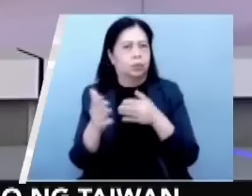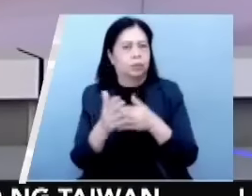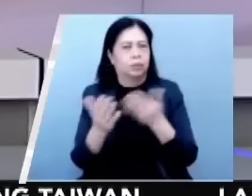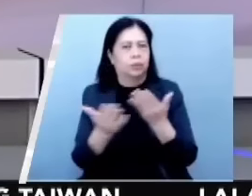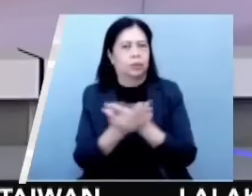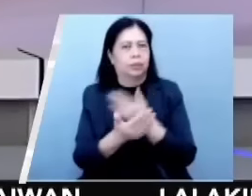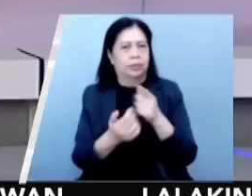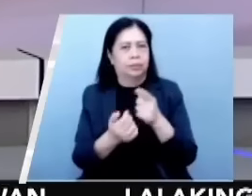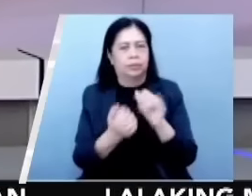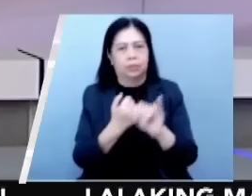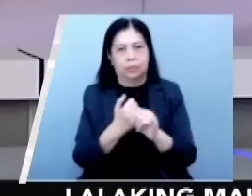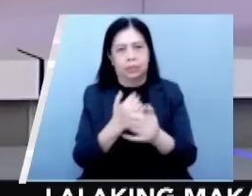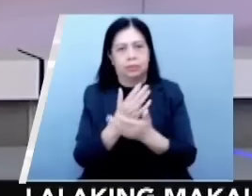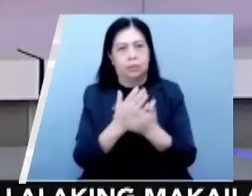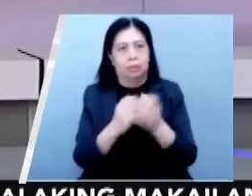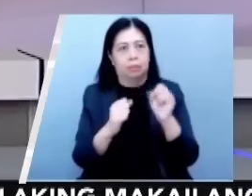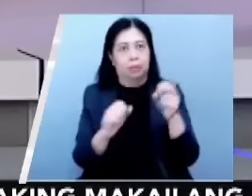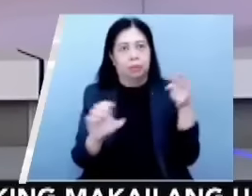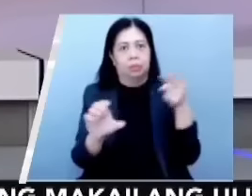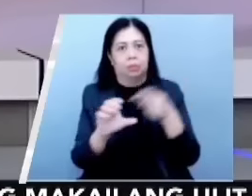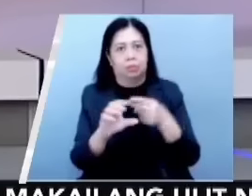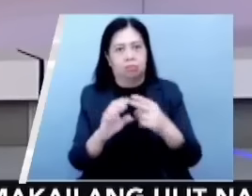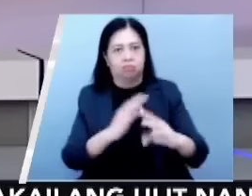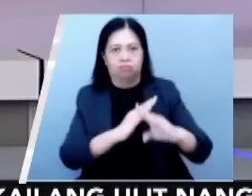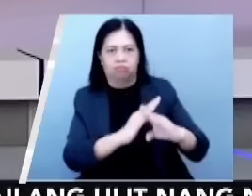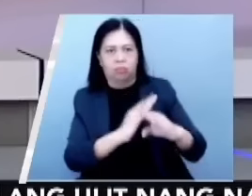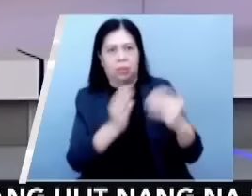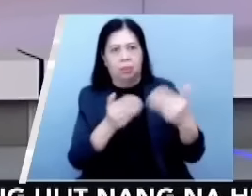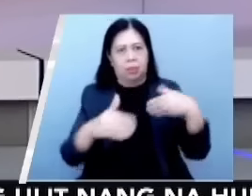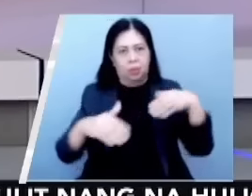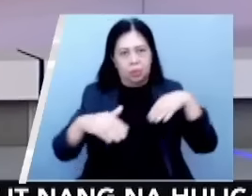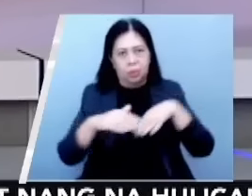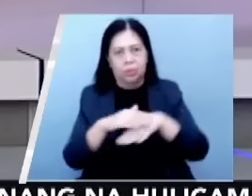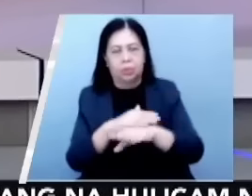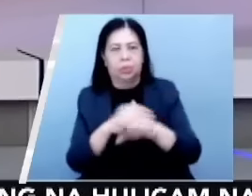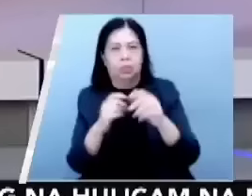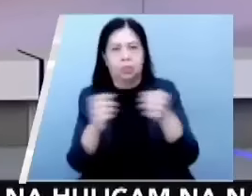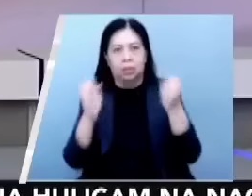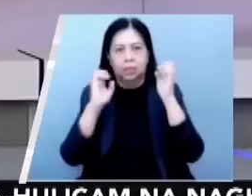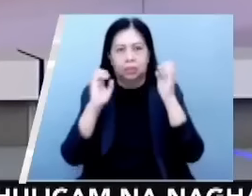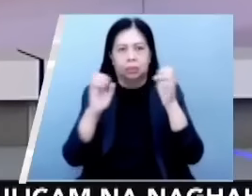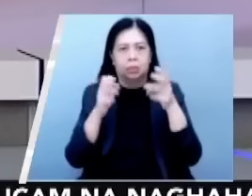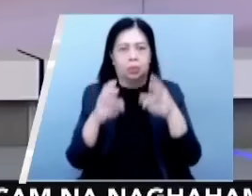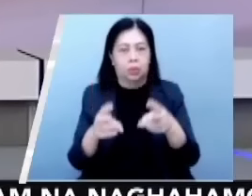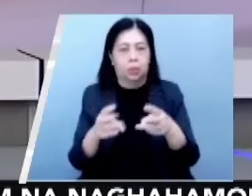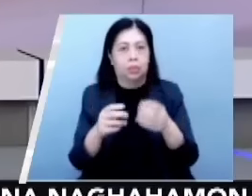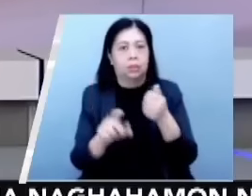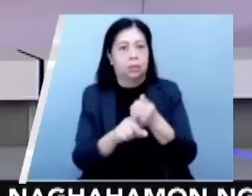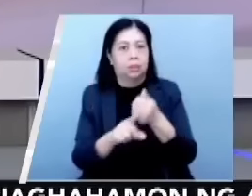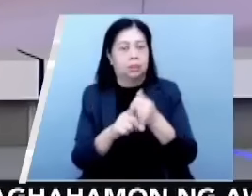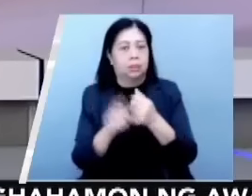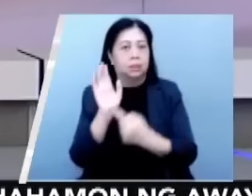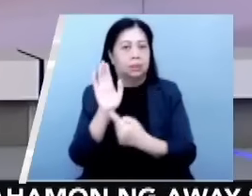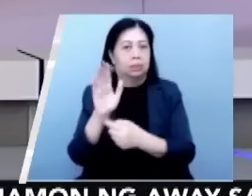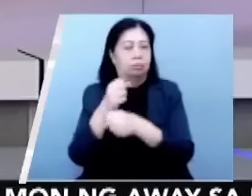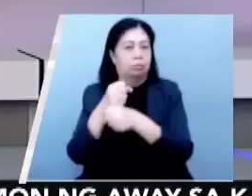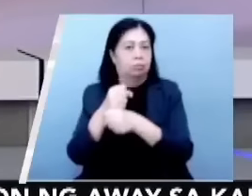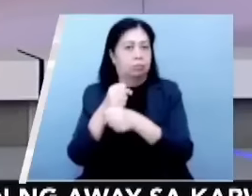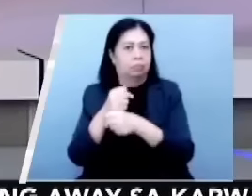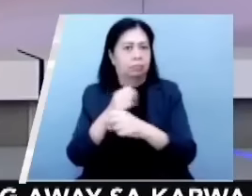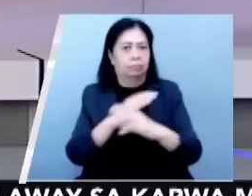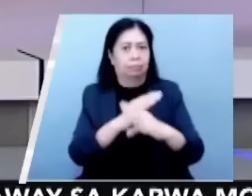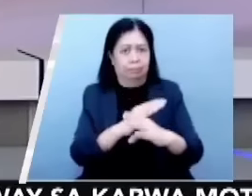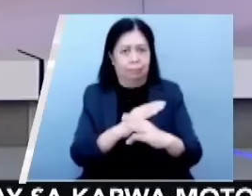May mga lalahok na hinarang bago pa umabot sa mga expressway, habang ang mismong protest caravan ay hinarang bago